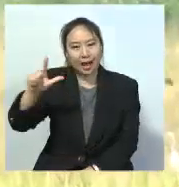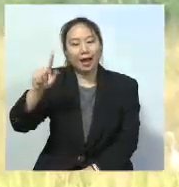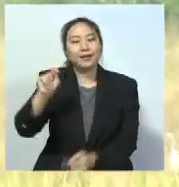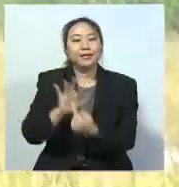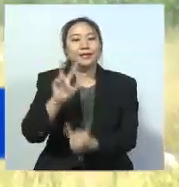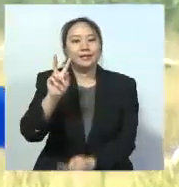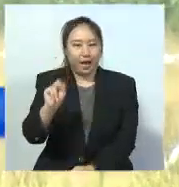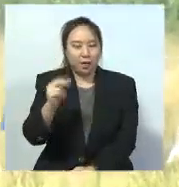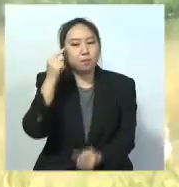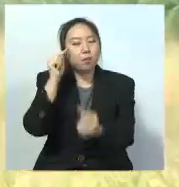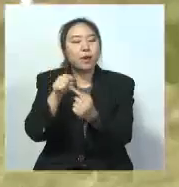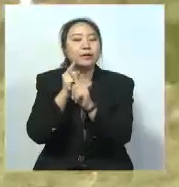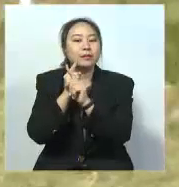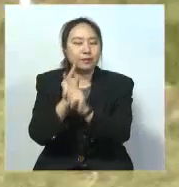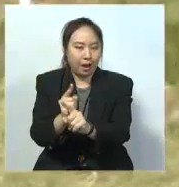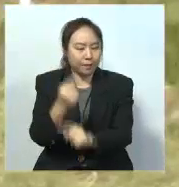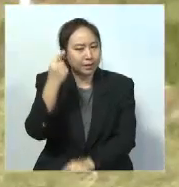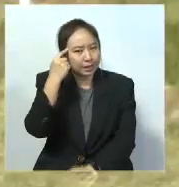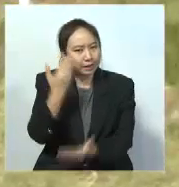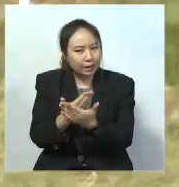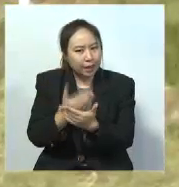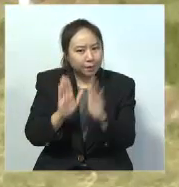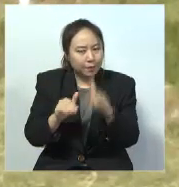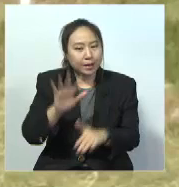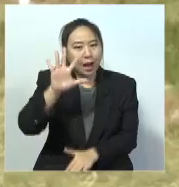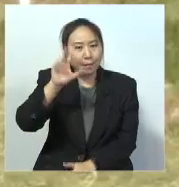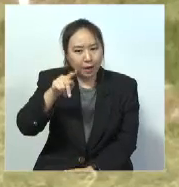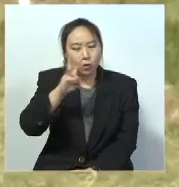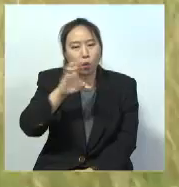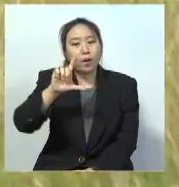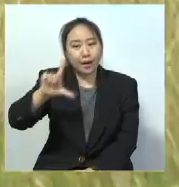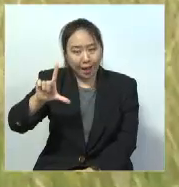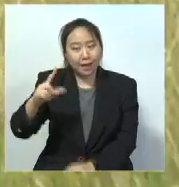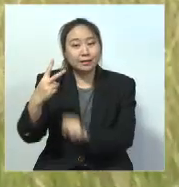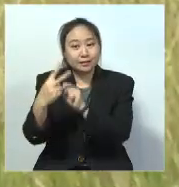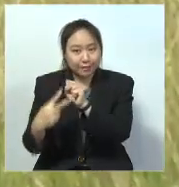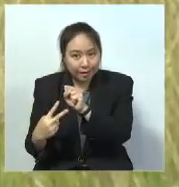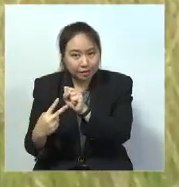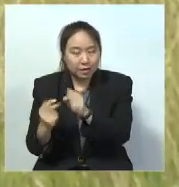ก็คิดเป็นมูลค่าประมาณ 5,600 ล้านเหรียญสหรัฐหรือว่าประมาณ